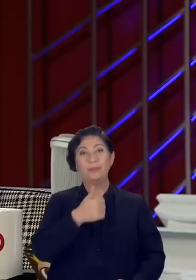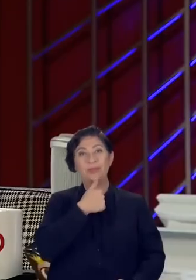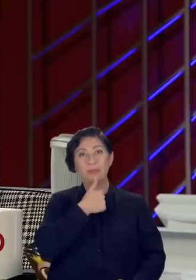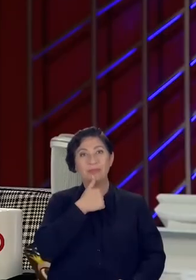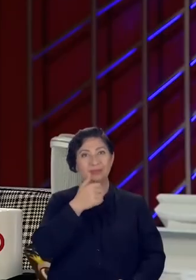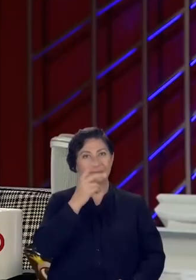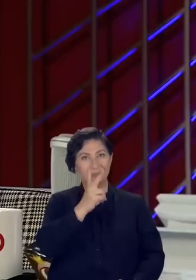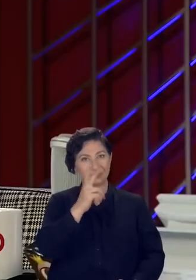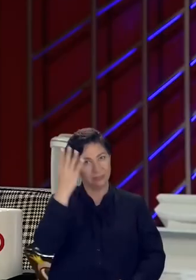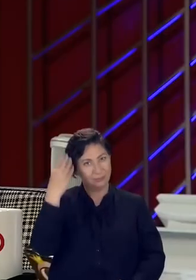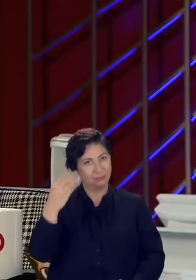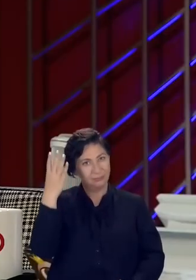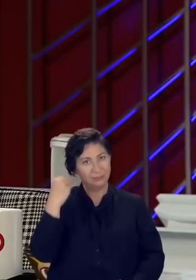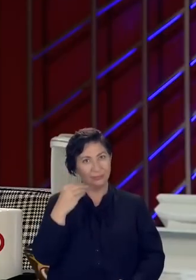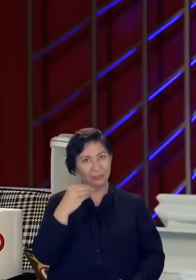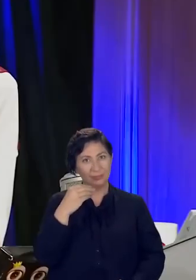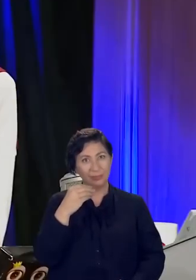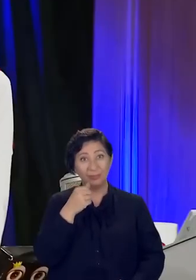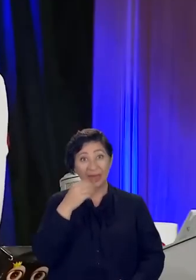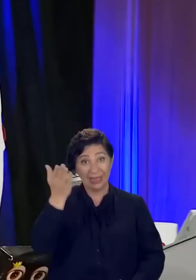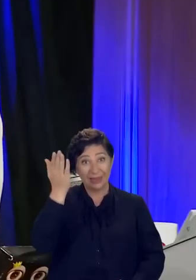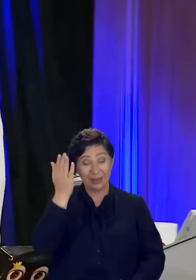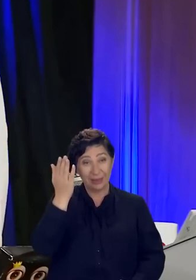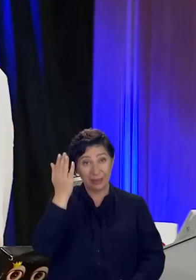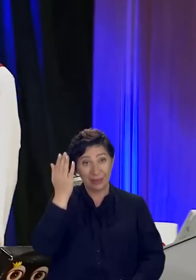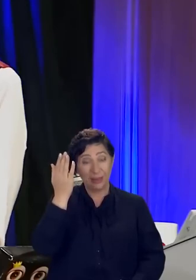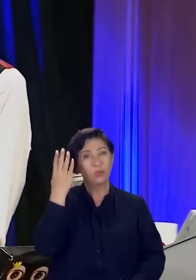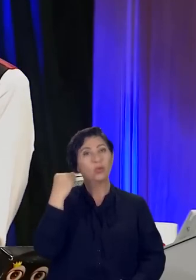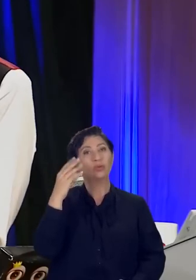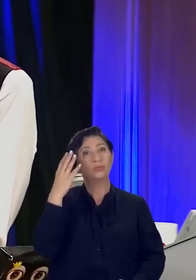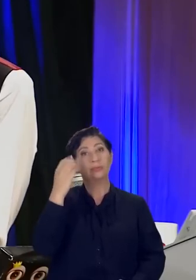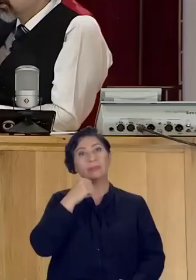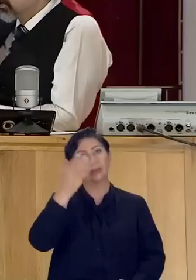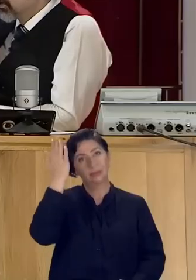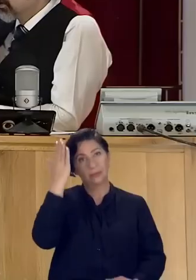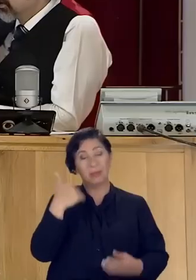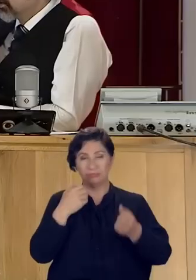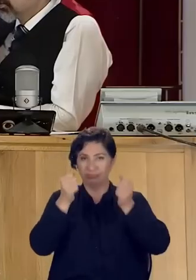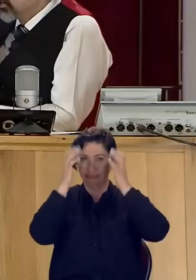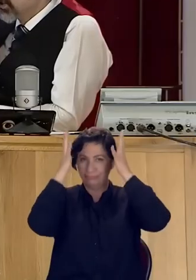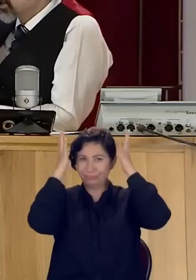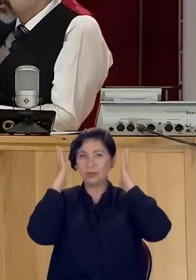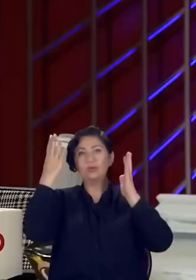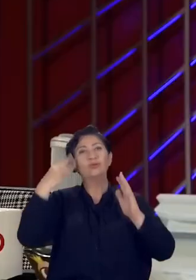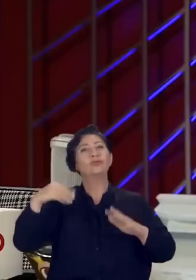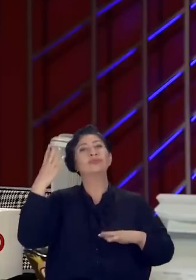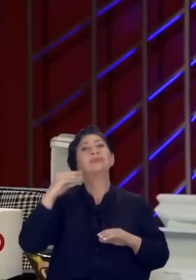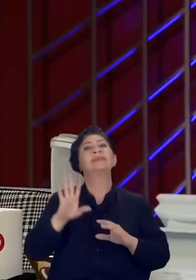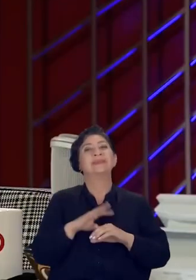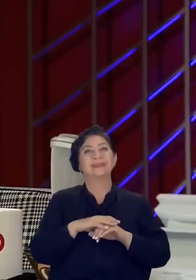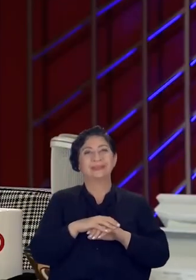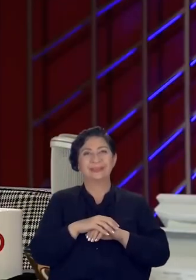babanızın saçları dökük mü? Hiç yok. Babanızda hiç yok. Sizde de dökülecek. Ama benim gür yani, ona göre. Daha gür iyi